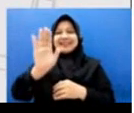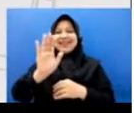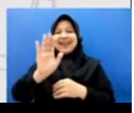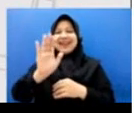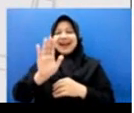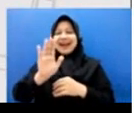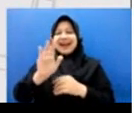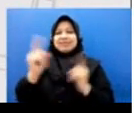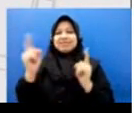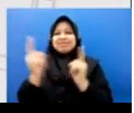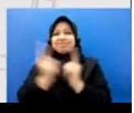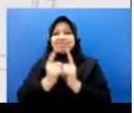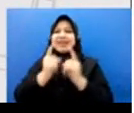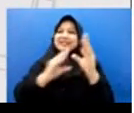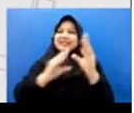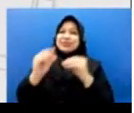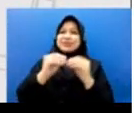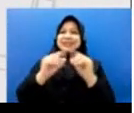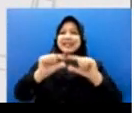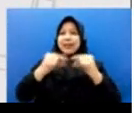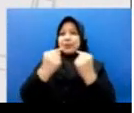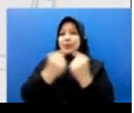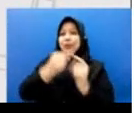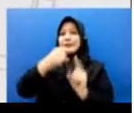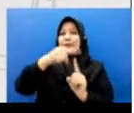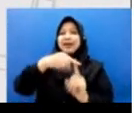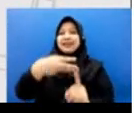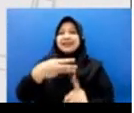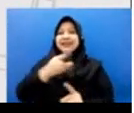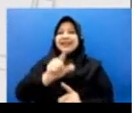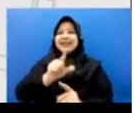Saya akan coba available untuk di grup